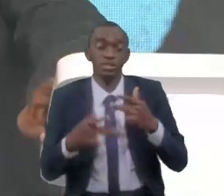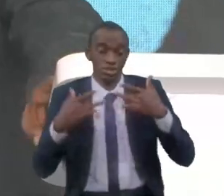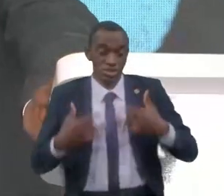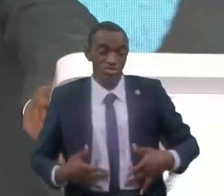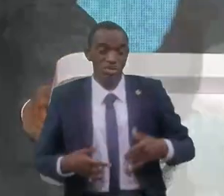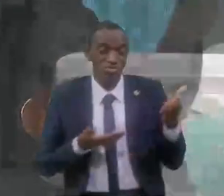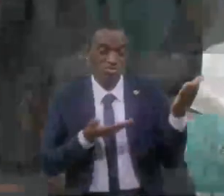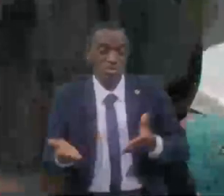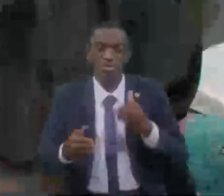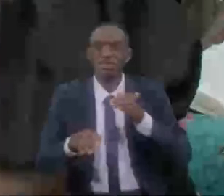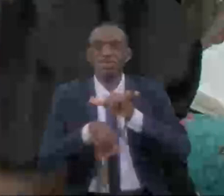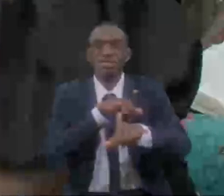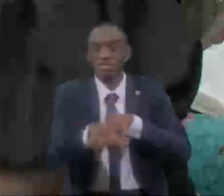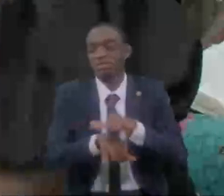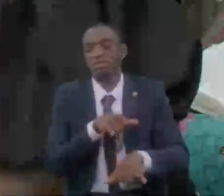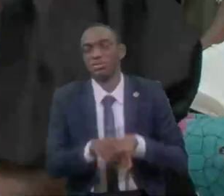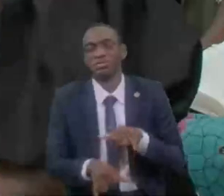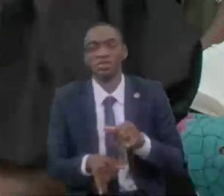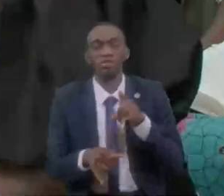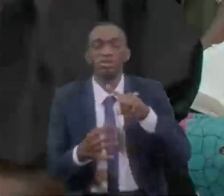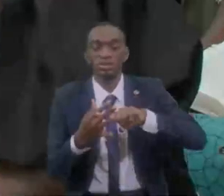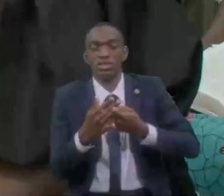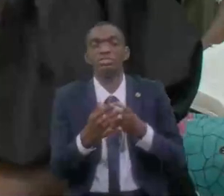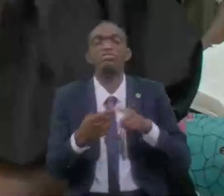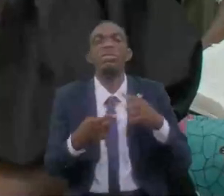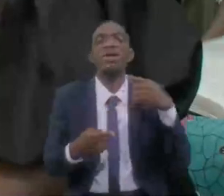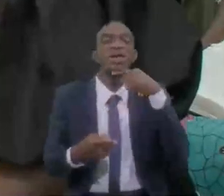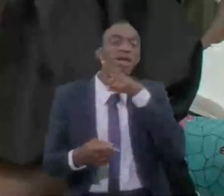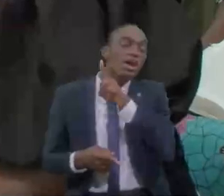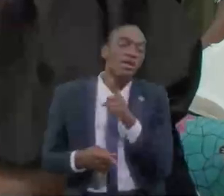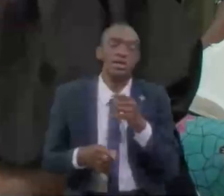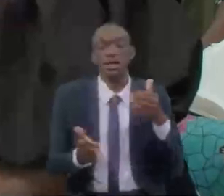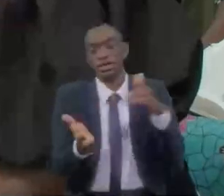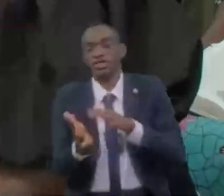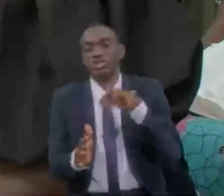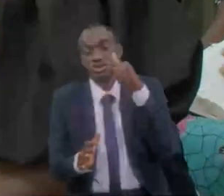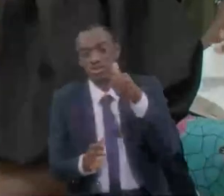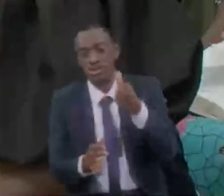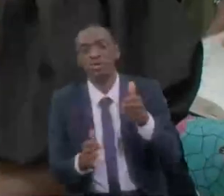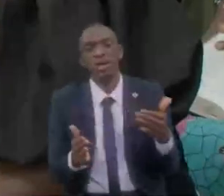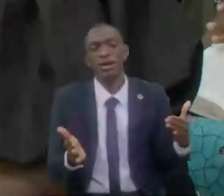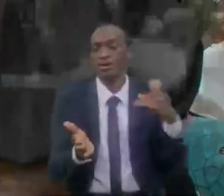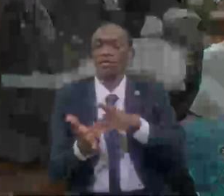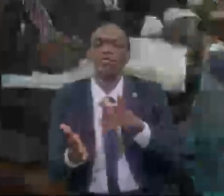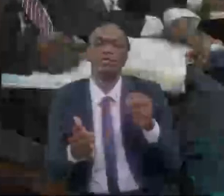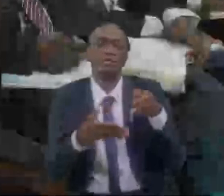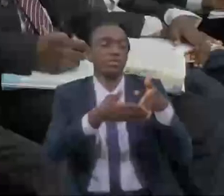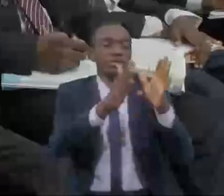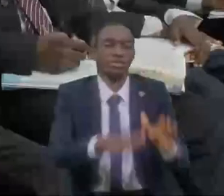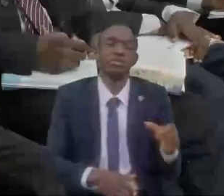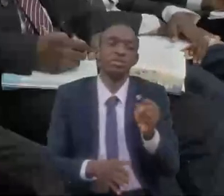Le découragement apporte la tromperie. On commence à mentir. On commence et on ment contre les dirigeants, contre